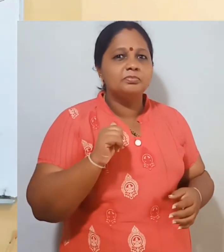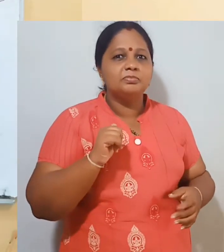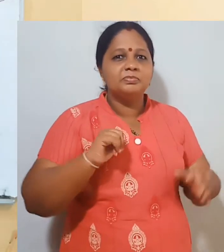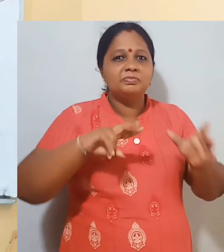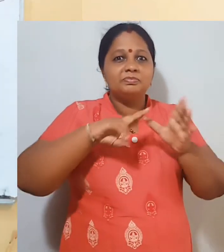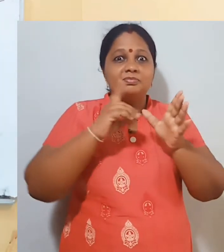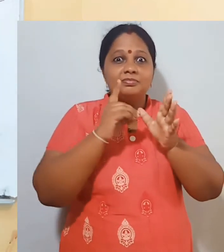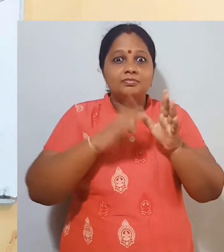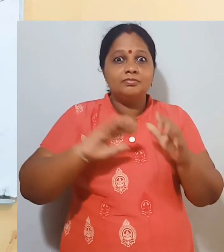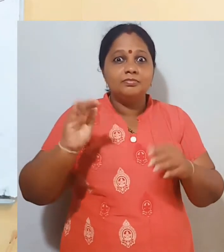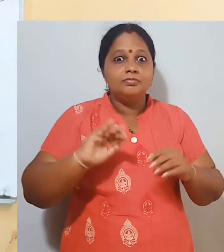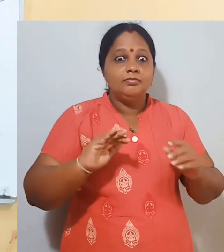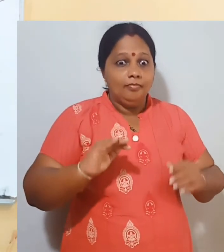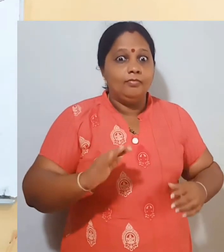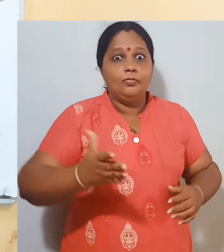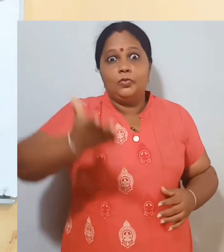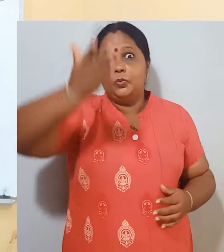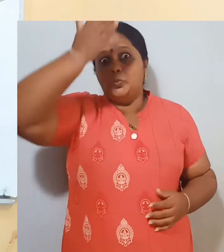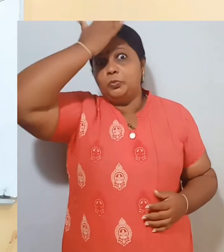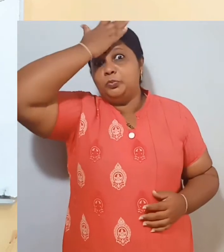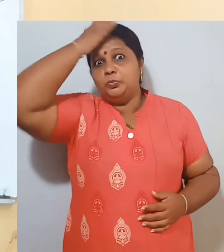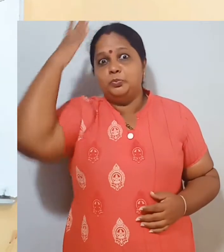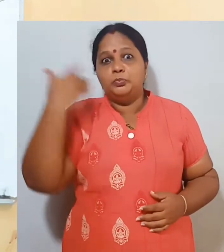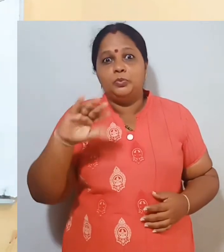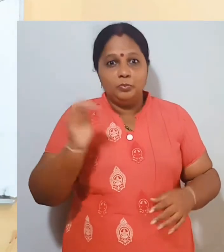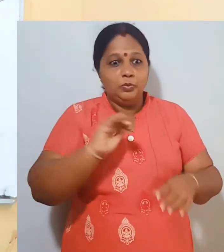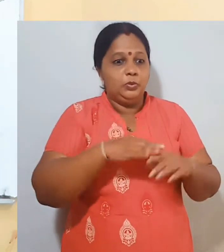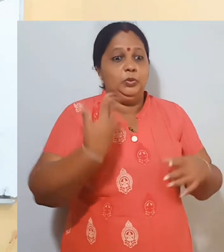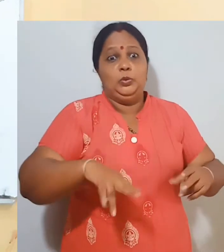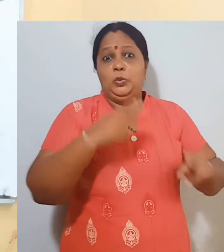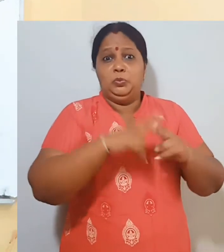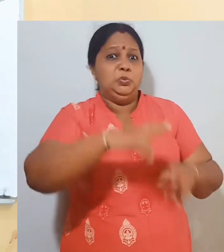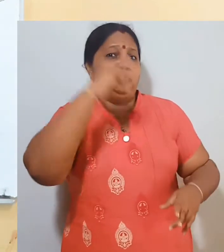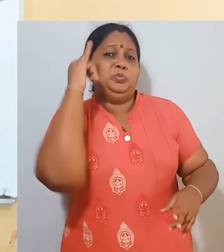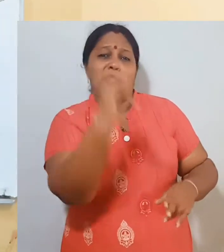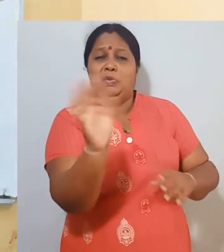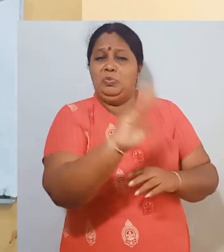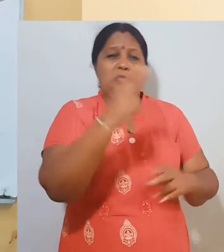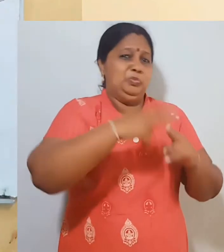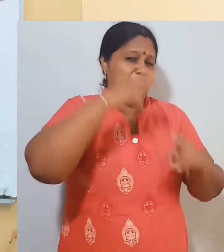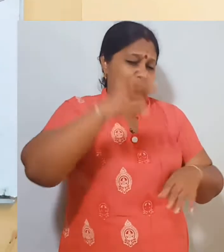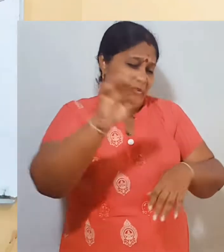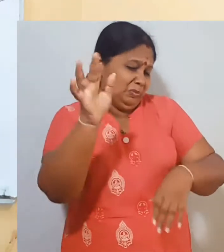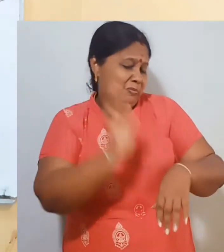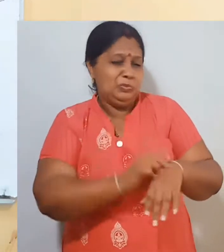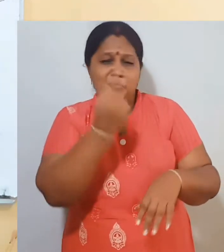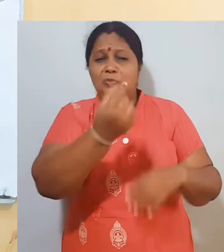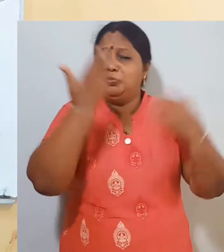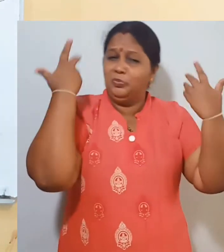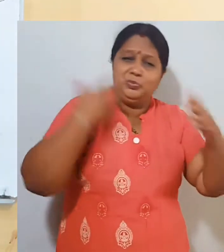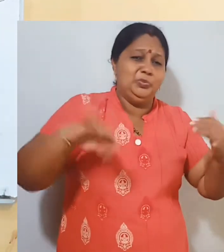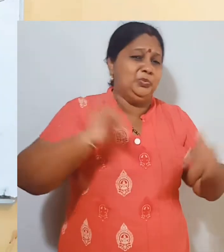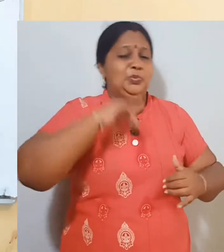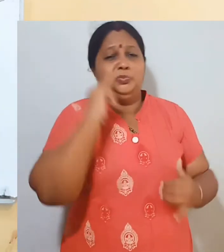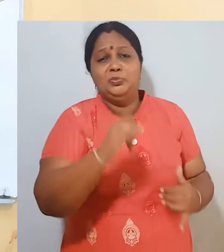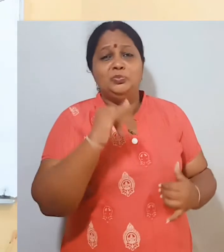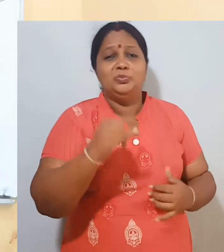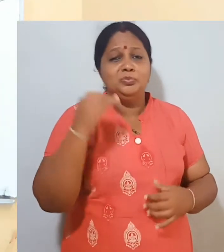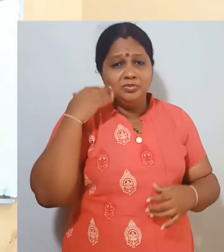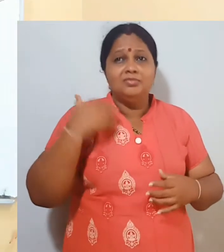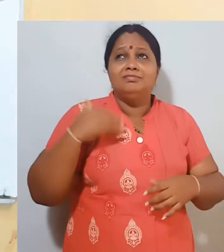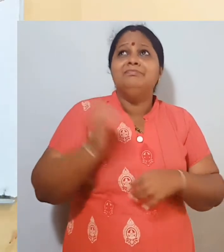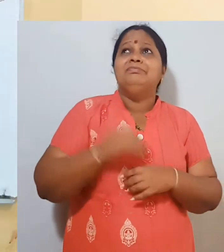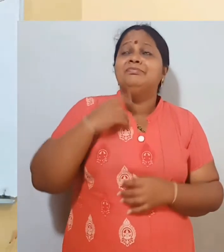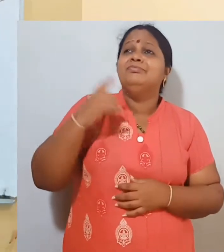வளலையா? கடவுளே, பட்டாலே ஆபத்தேராப்பா, பட்டாலே விஷமே என்று சொன்னீங்கன்னா அவருக்கு இன்னும் இருக்கிற டென்ஷன் ஏறி